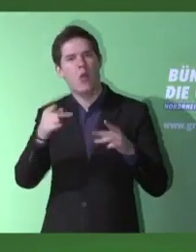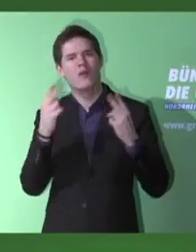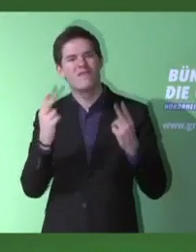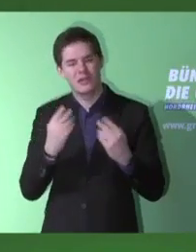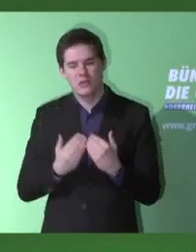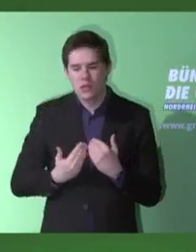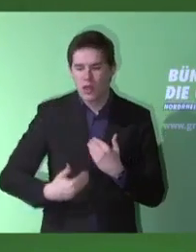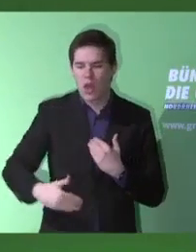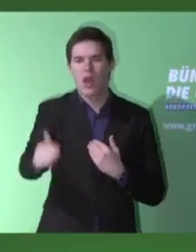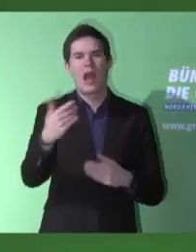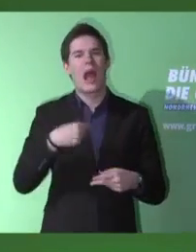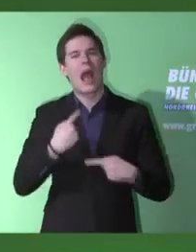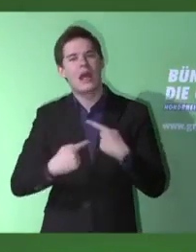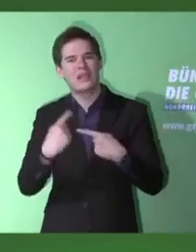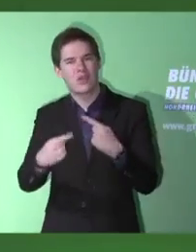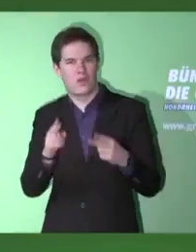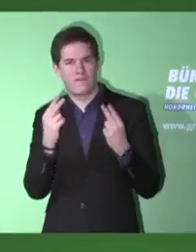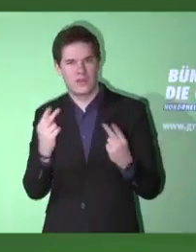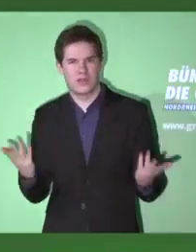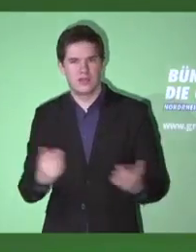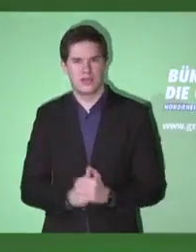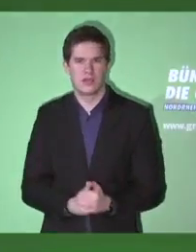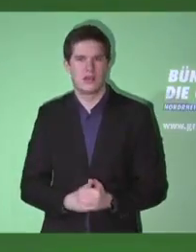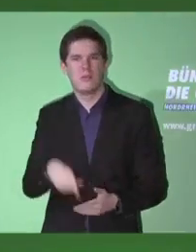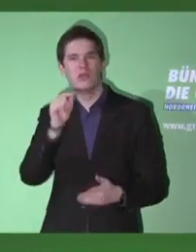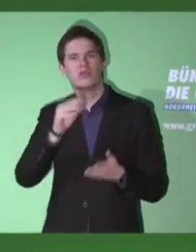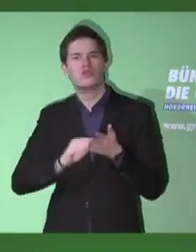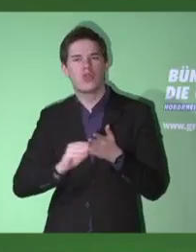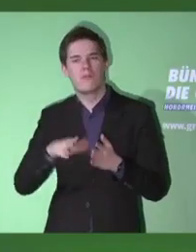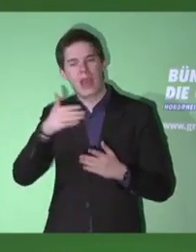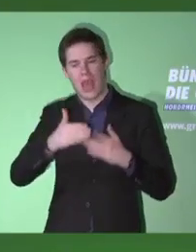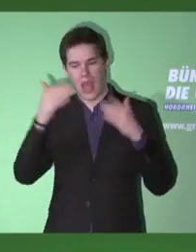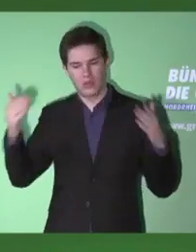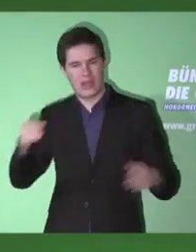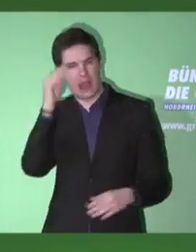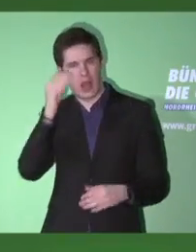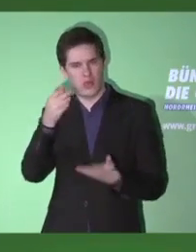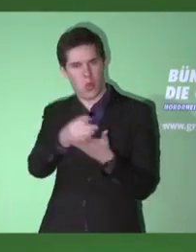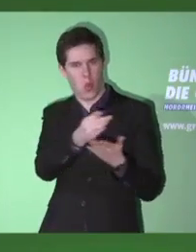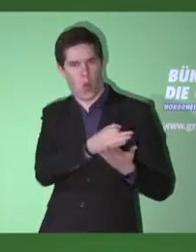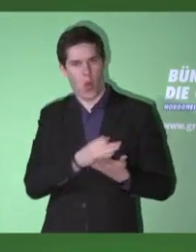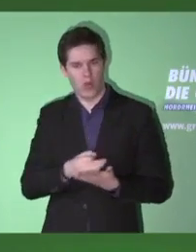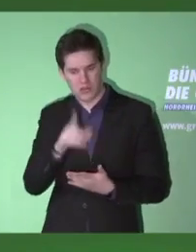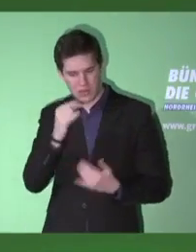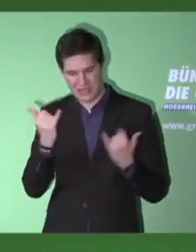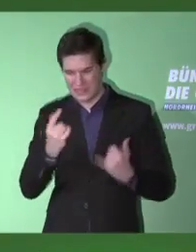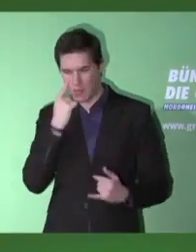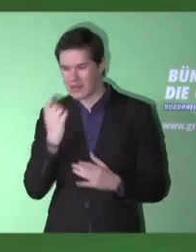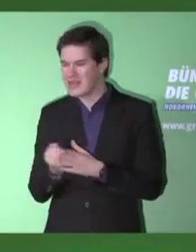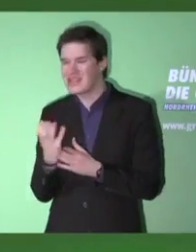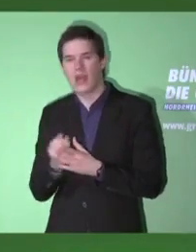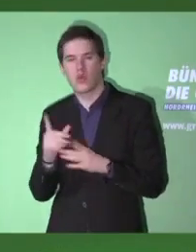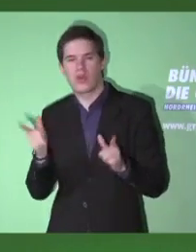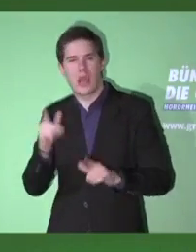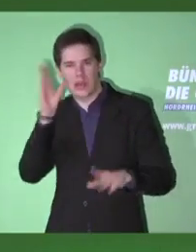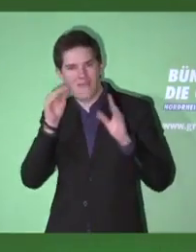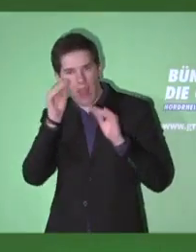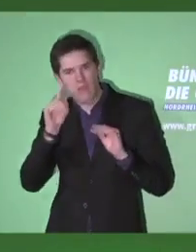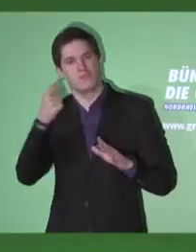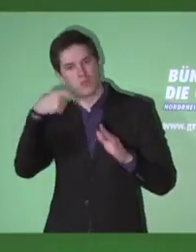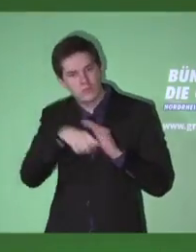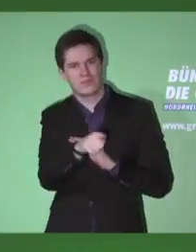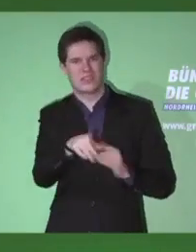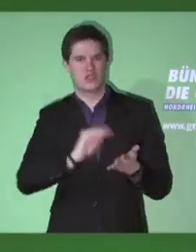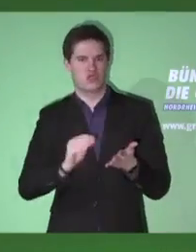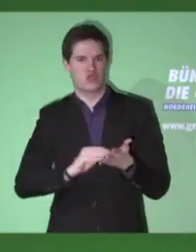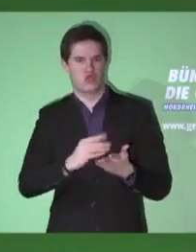Entwicklung, damit Kinder mehr in außerschulische Lernorte gehen und die Erfahrung der Natur, die sie vielleicht zu Hause nicht mehr so haben, dann eben in der Schule bekommen. Auch